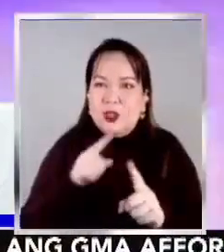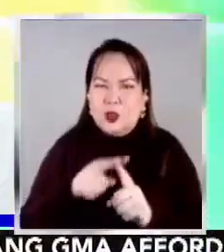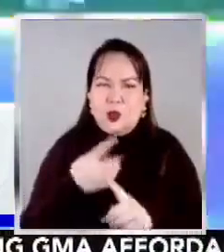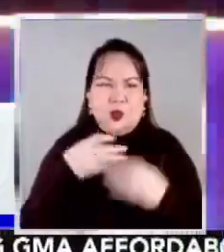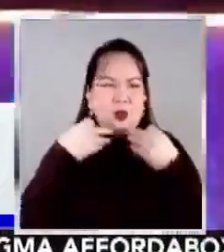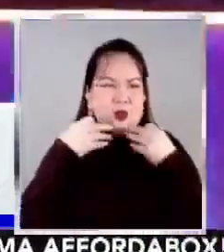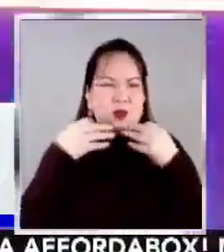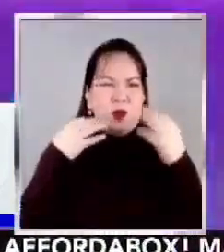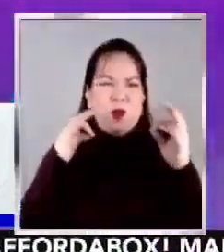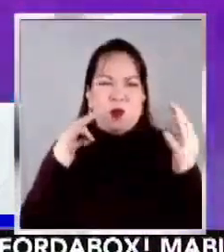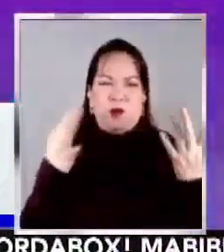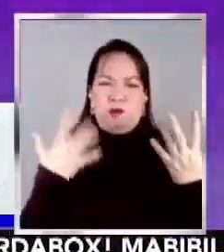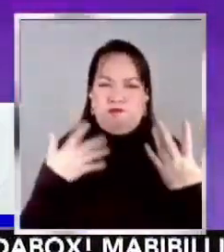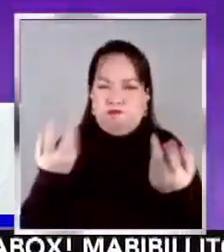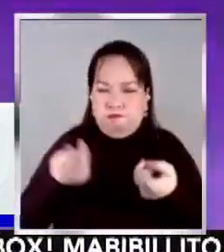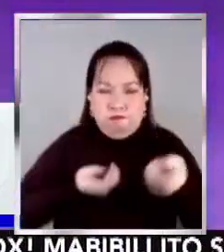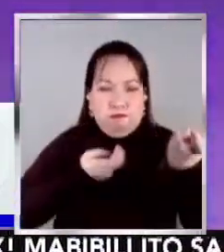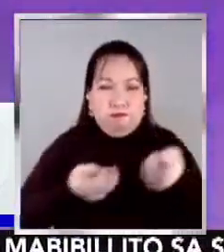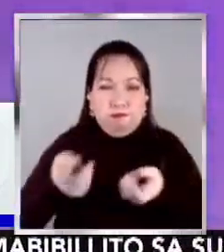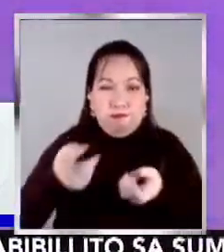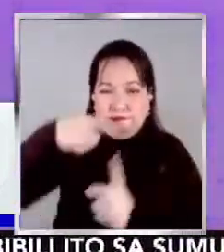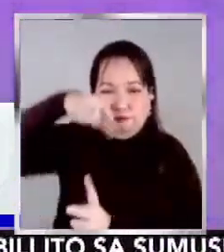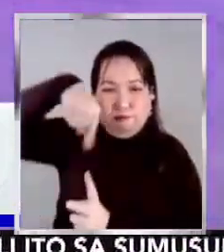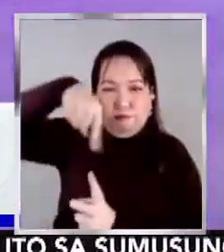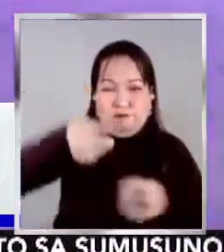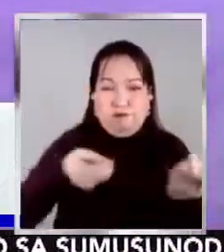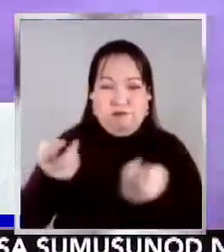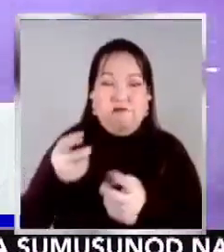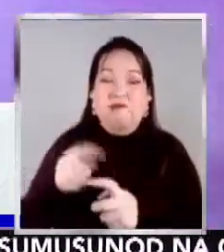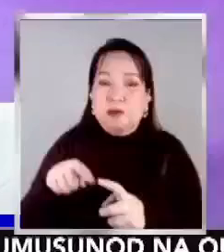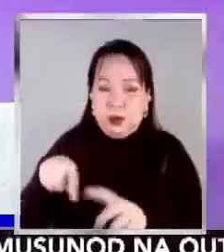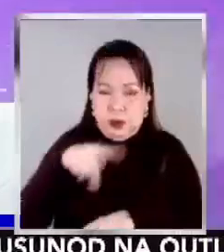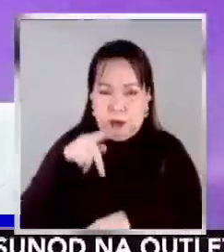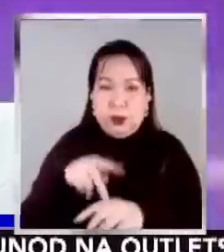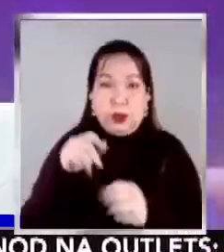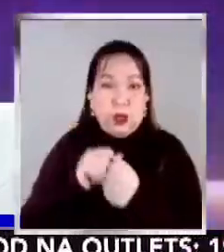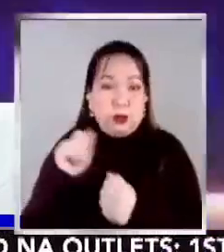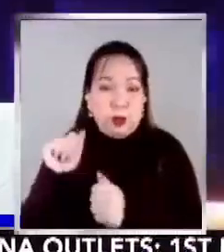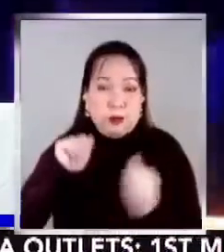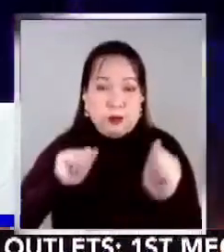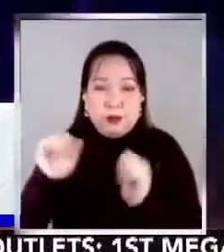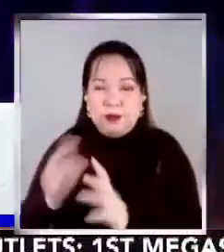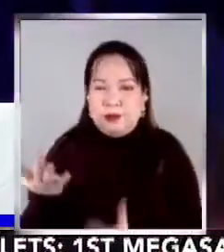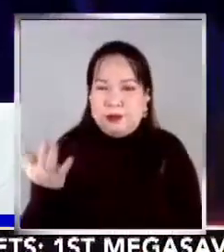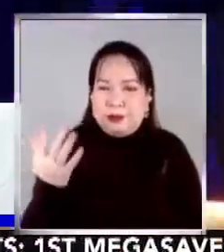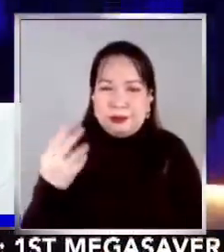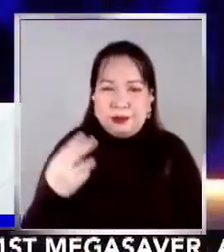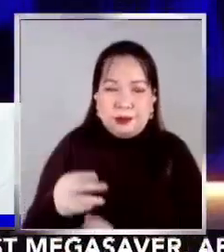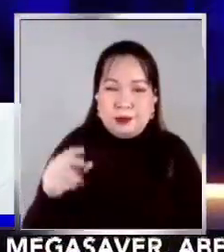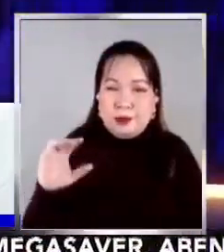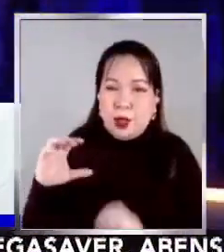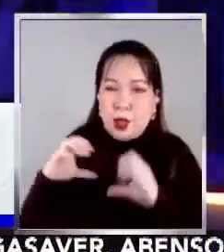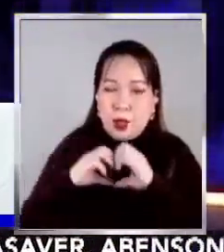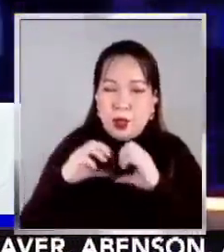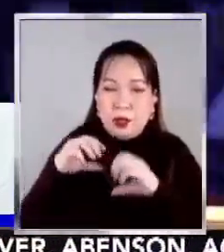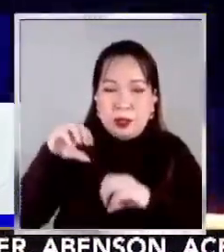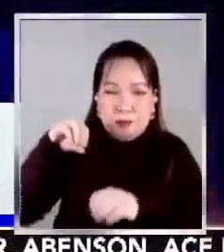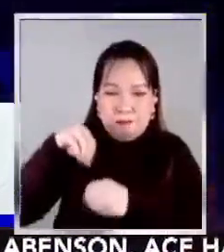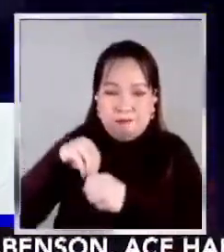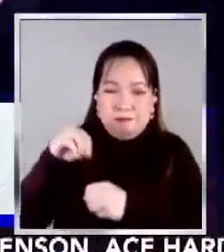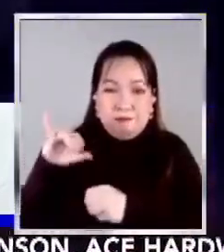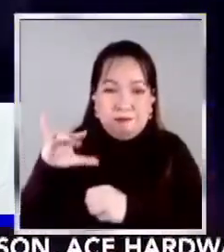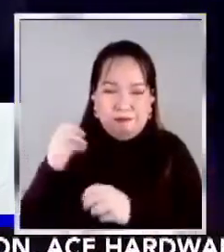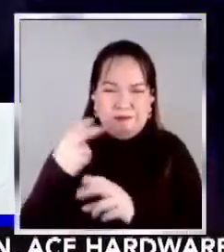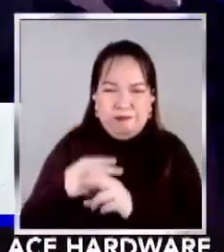bansa. Kabilang sa nag-perform ang Sparkle Star at bida ng upcoming Kapuso series na Hearts on Ice na si Ashley Ortega, na